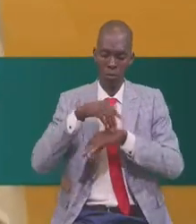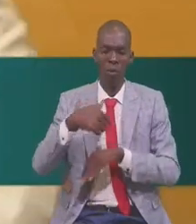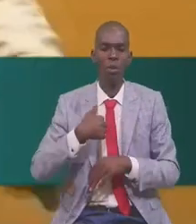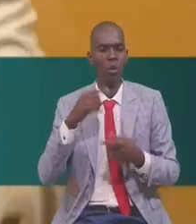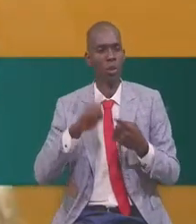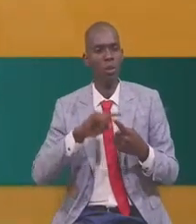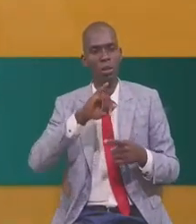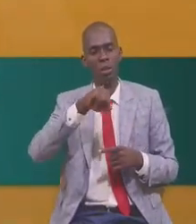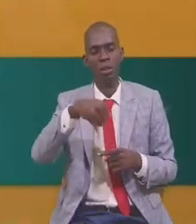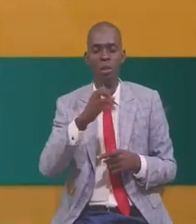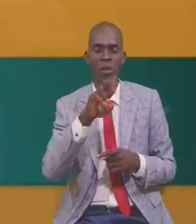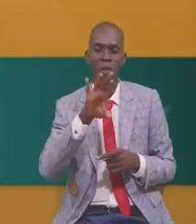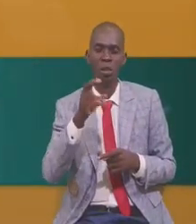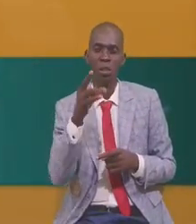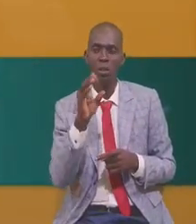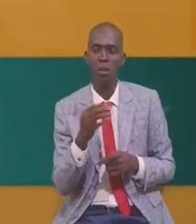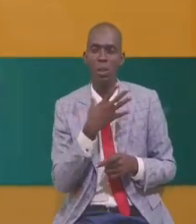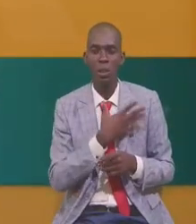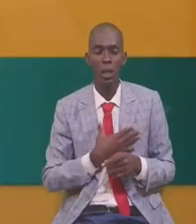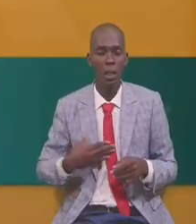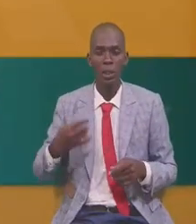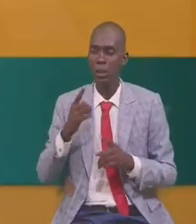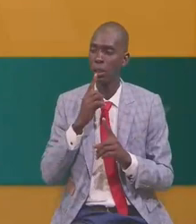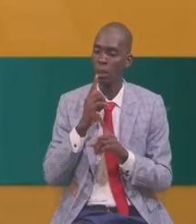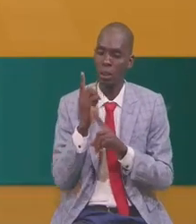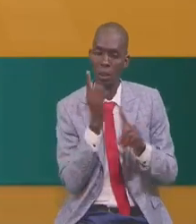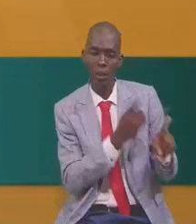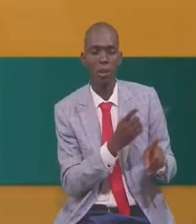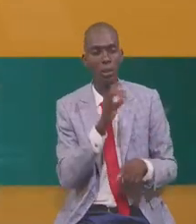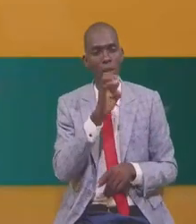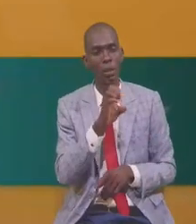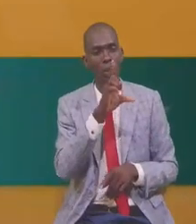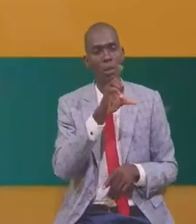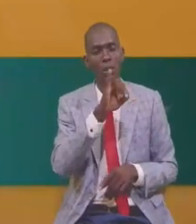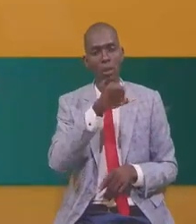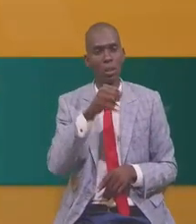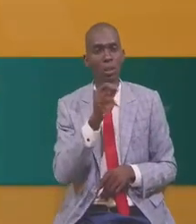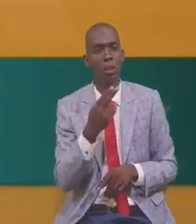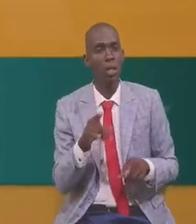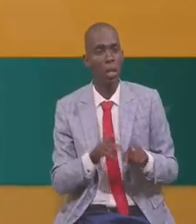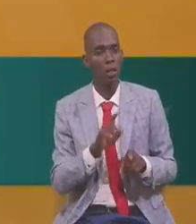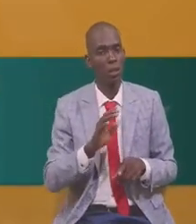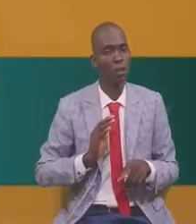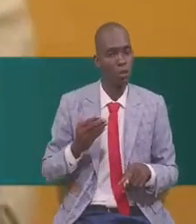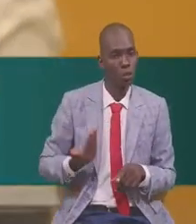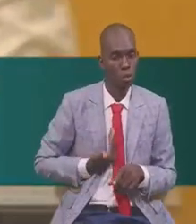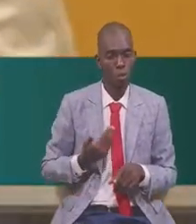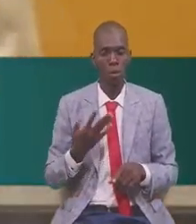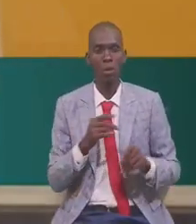Il répondit, l'Éternel est vivant, et ton âme est vivante. Je ne te quitterai point.